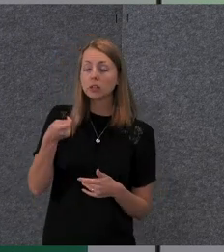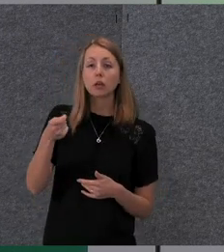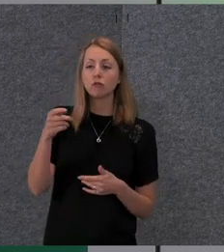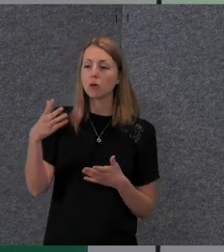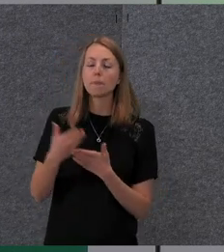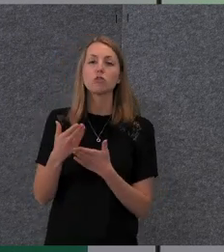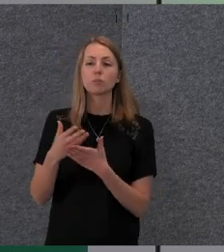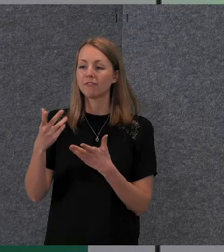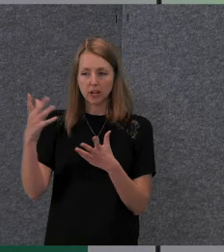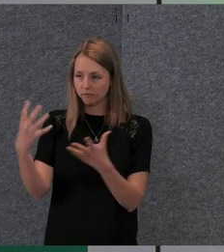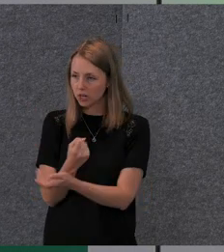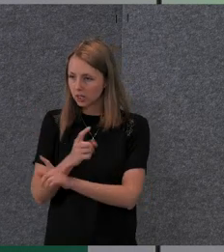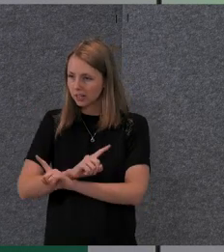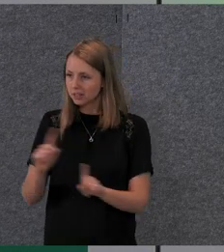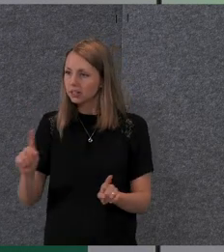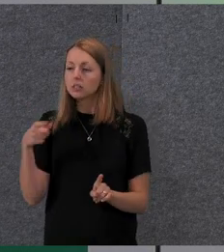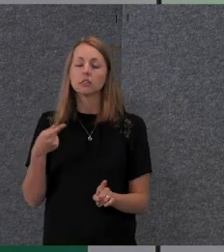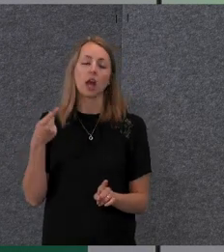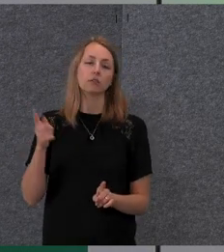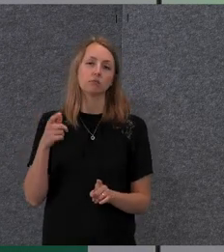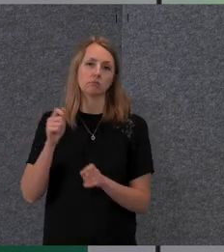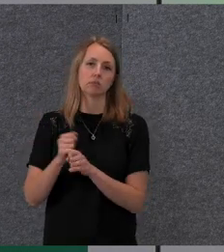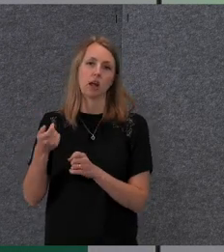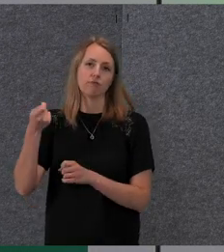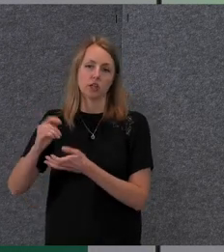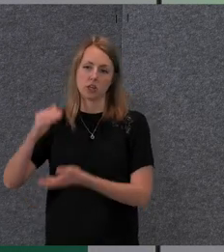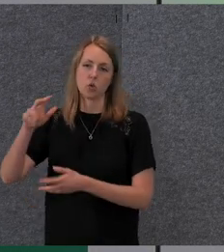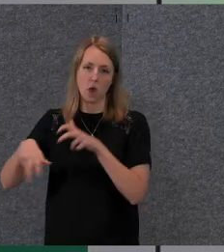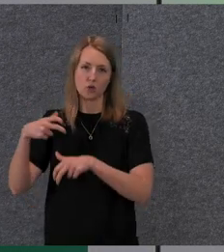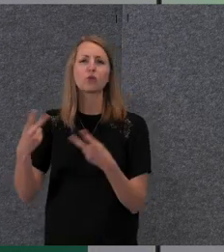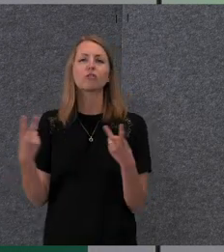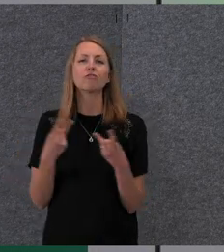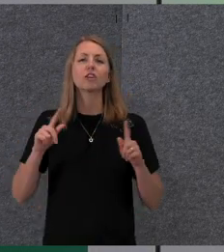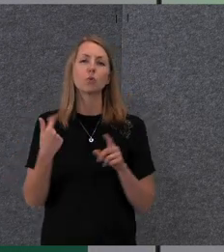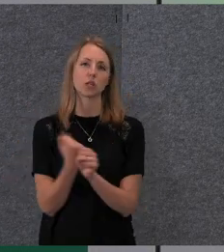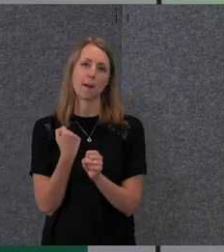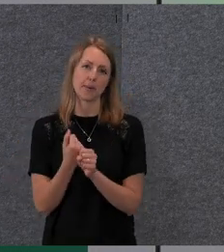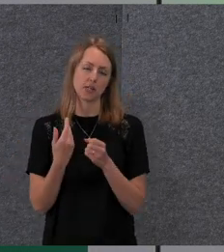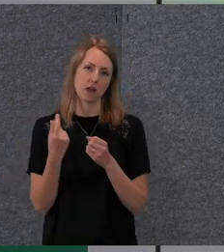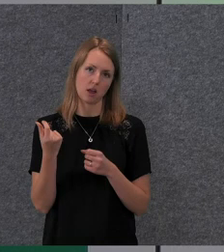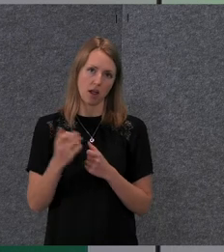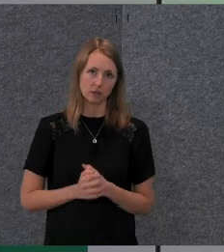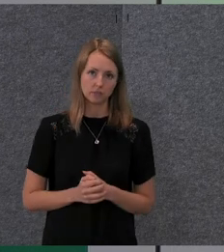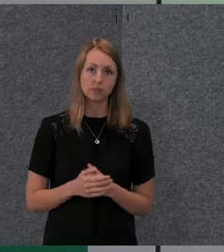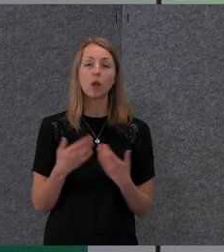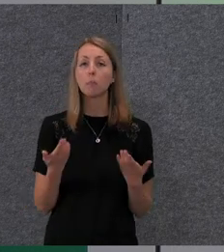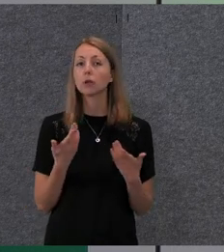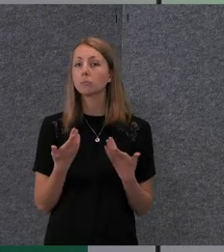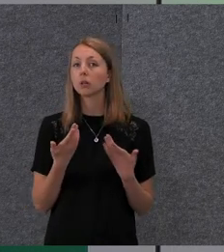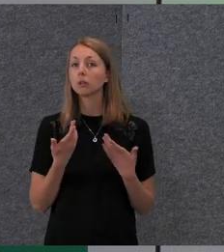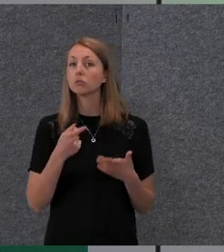das Kurzarbeitergeld tut. Manch Freelancer sieht die gesetzliche Rentenversicherung heute viel positiver, wo